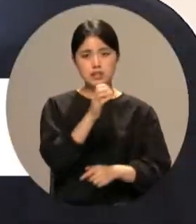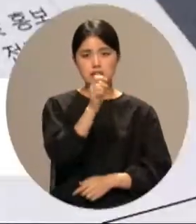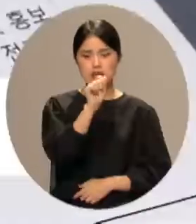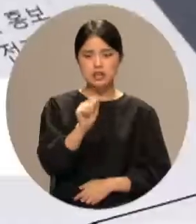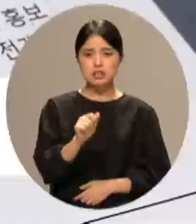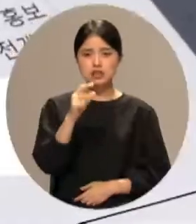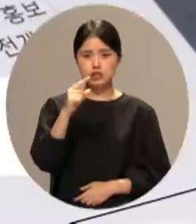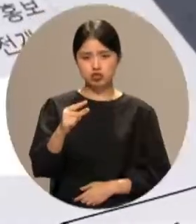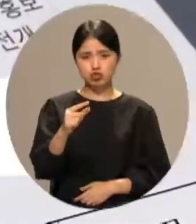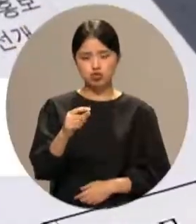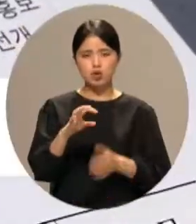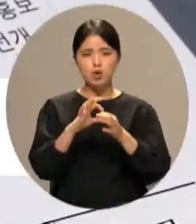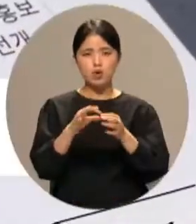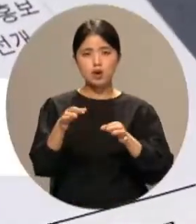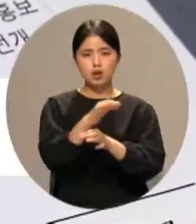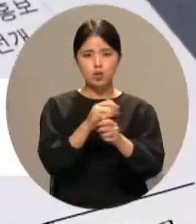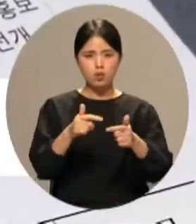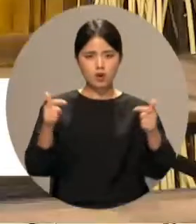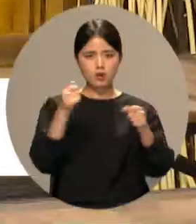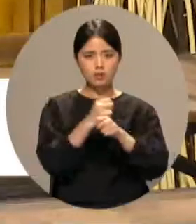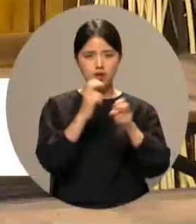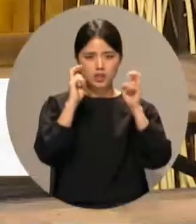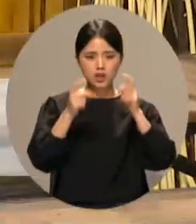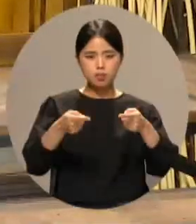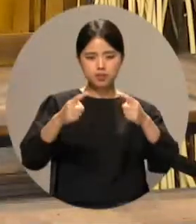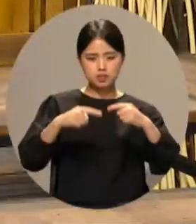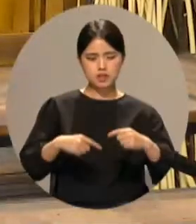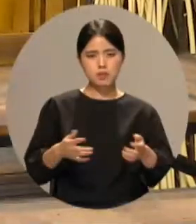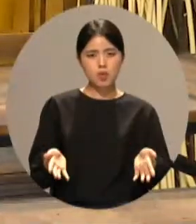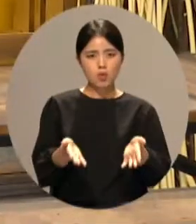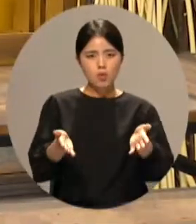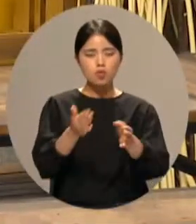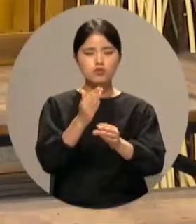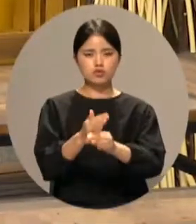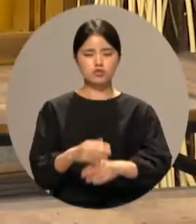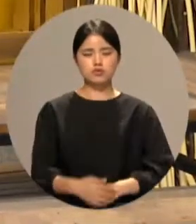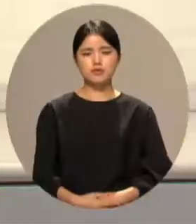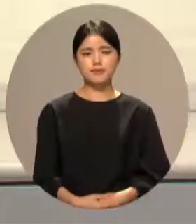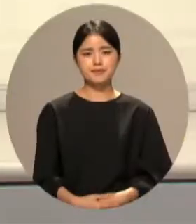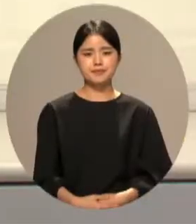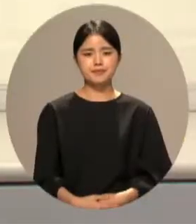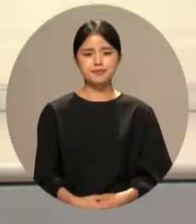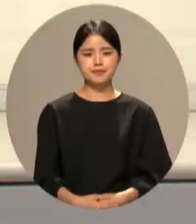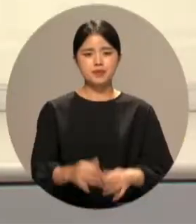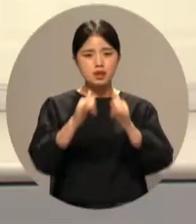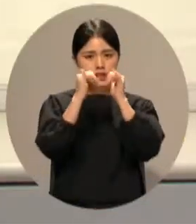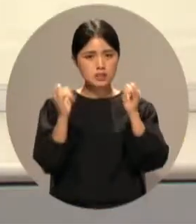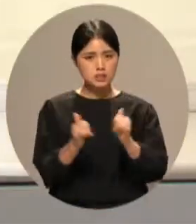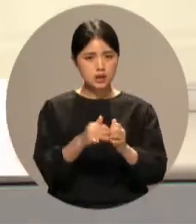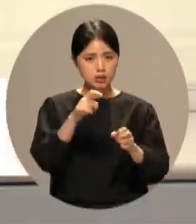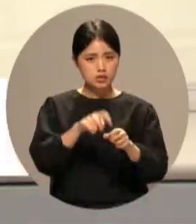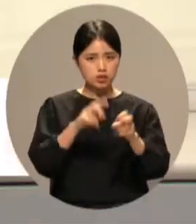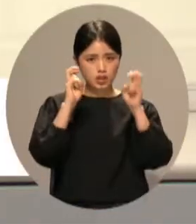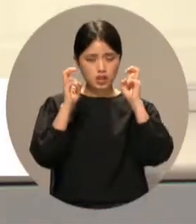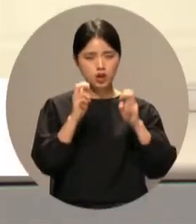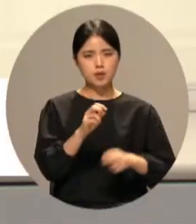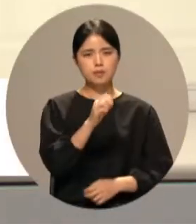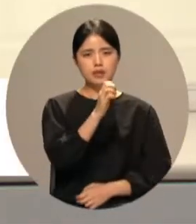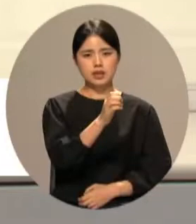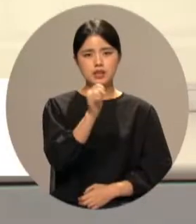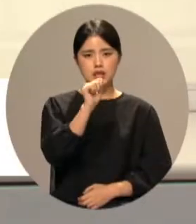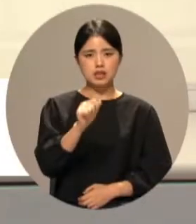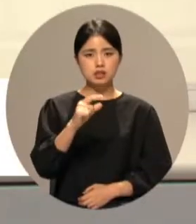관련 정책을 확대하며 기업 참여를 유도하는 분위기를 만들어가고 있습니다. 사회적 기업이나 ESG